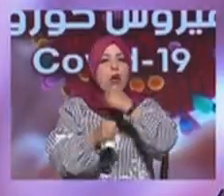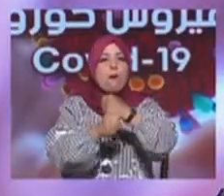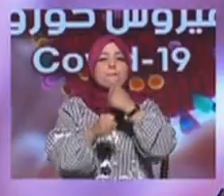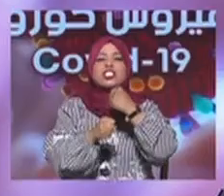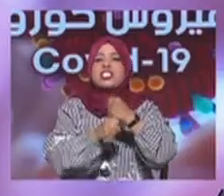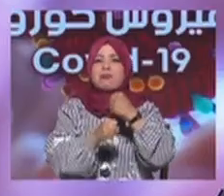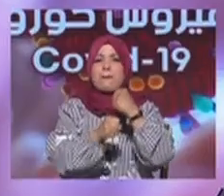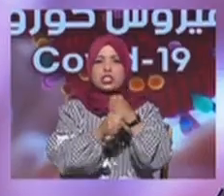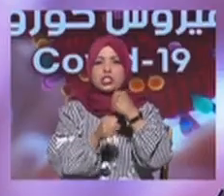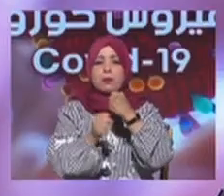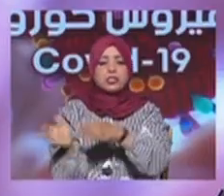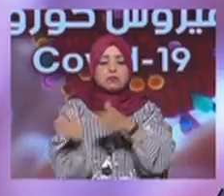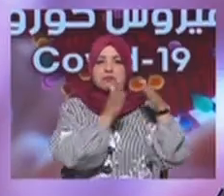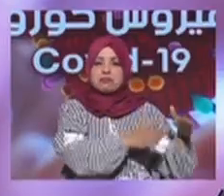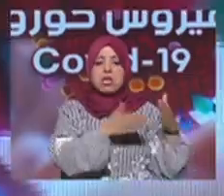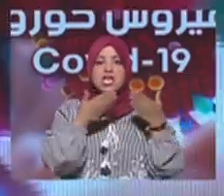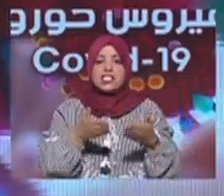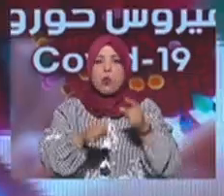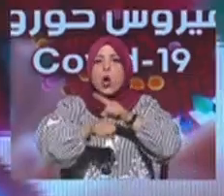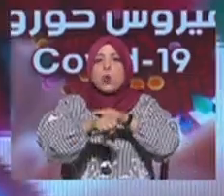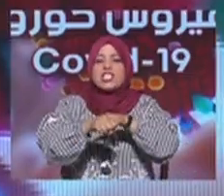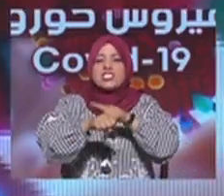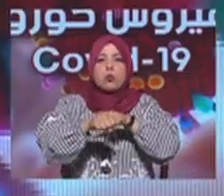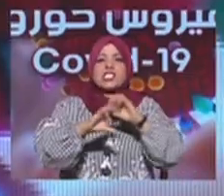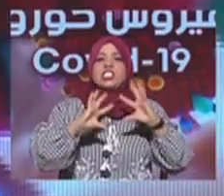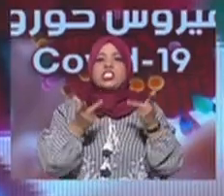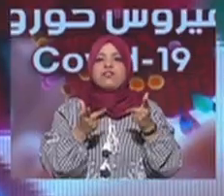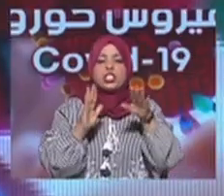وقتاش تلقاو وقت باش تعملوا سيكونساج، هذا هو بالضبط. هو